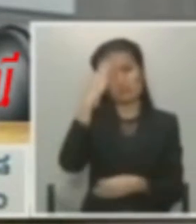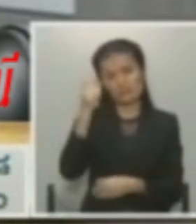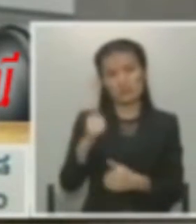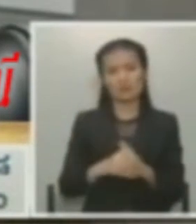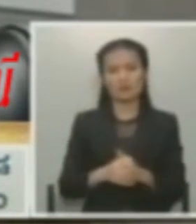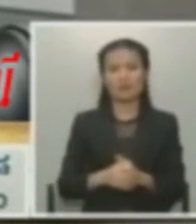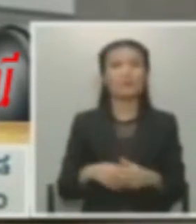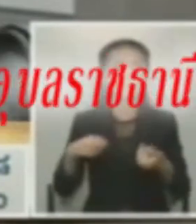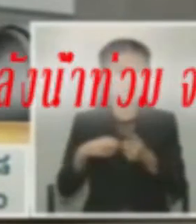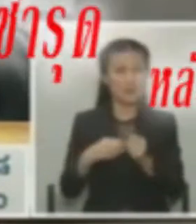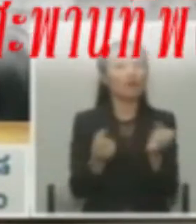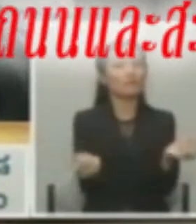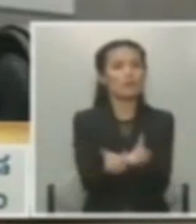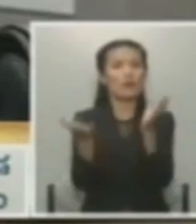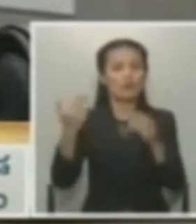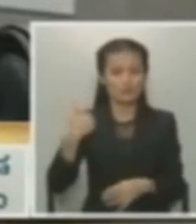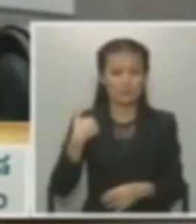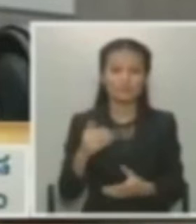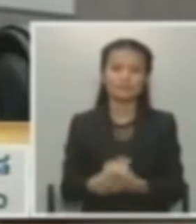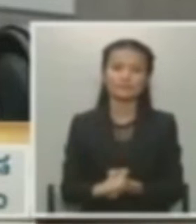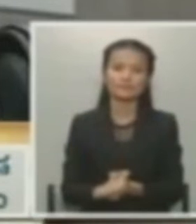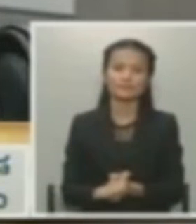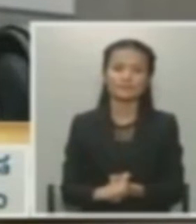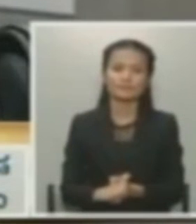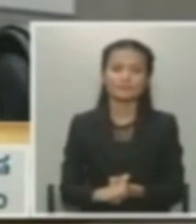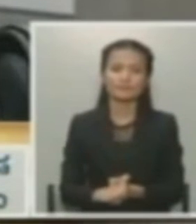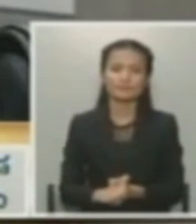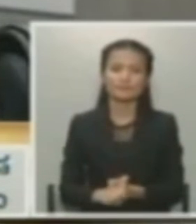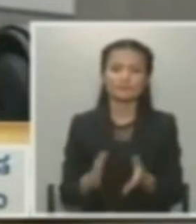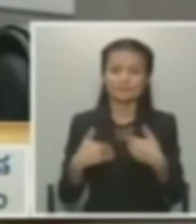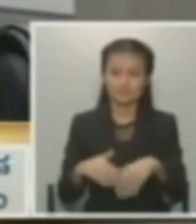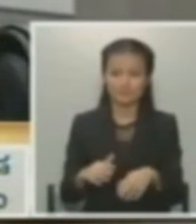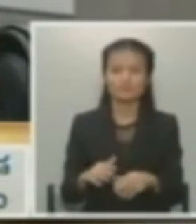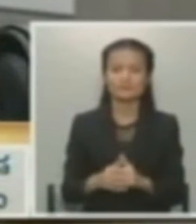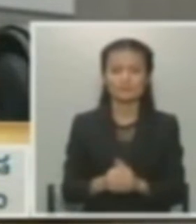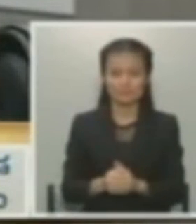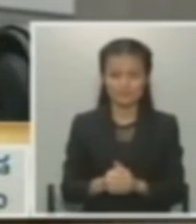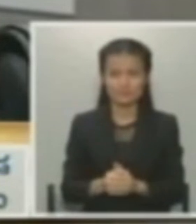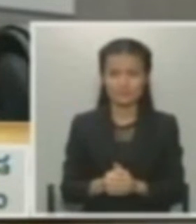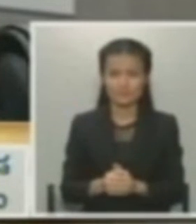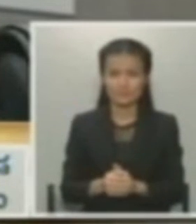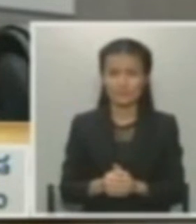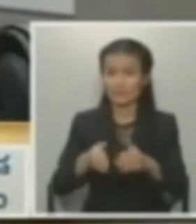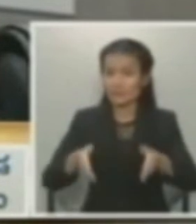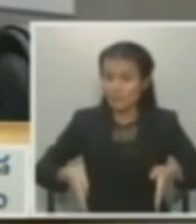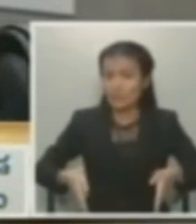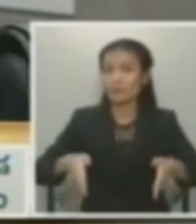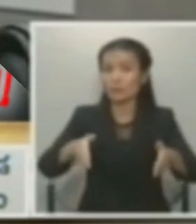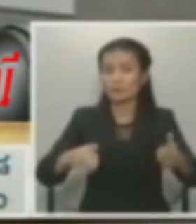างนี้มันเดือดร้อนนะครับอีกเรื่องนึงก็อาจจะไม่ใช่บ่อนแต่ก็คนเดือดร้อนประชาชนถนนสายอำเภอน้